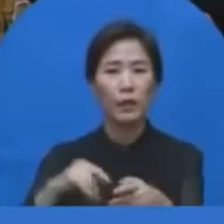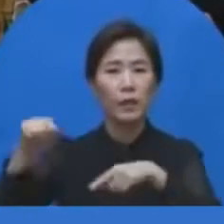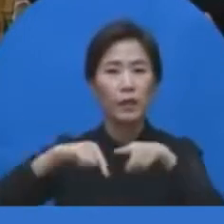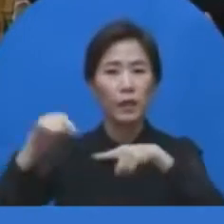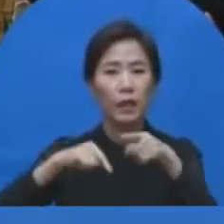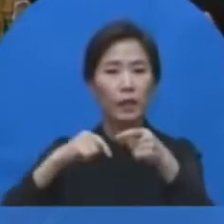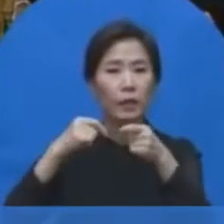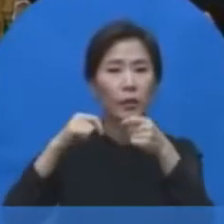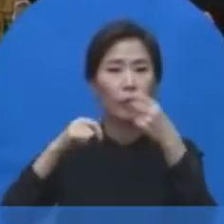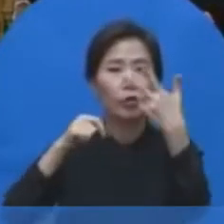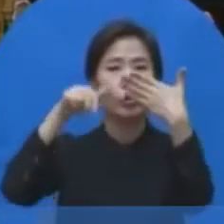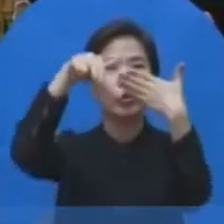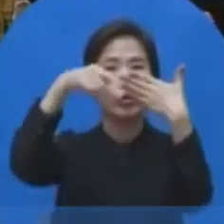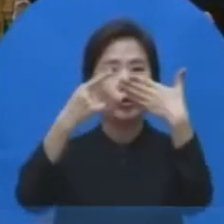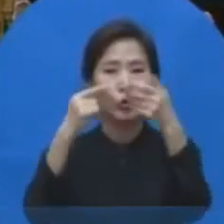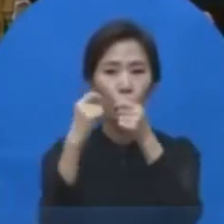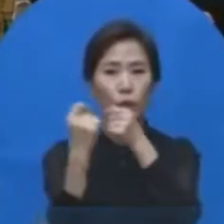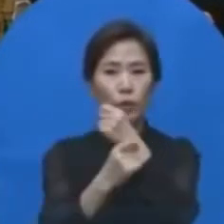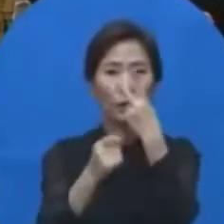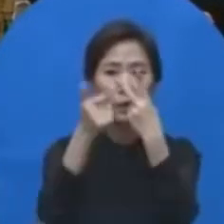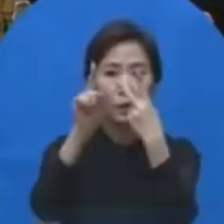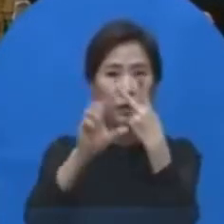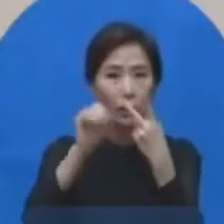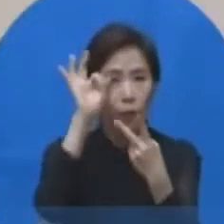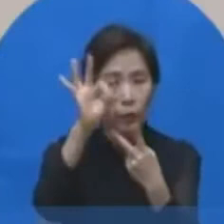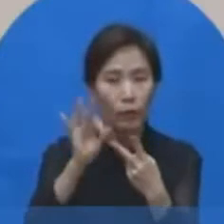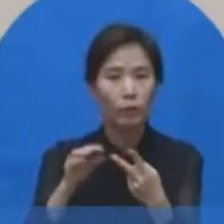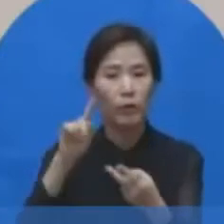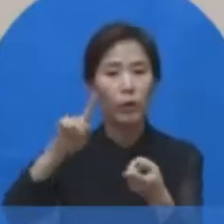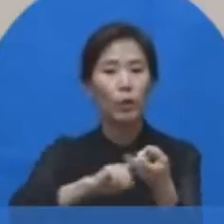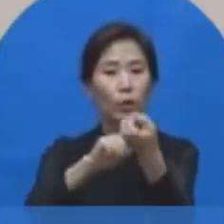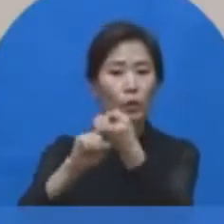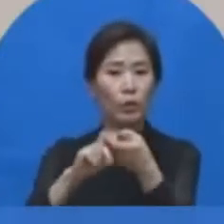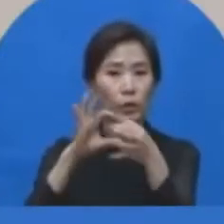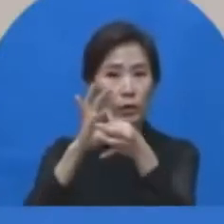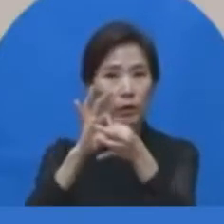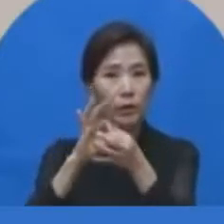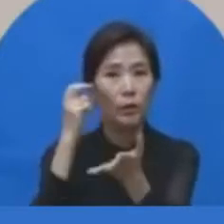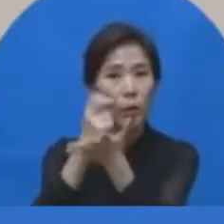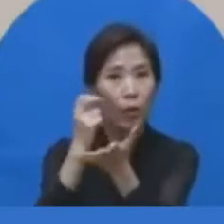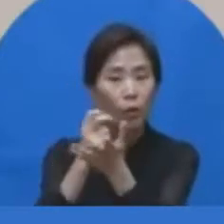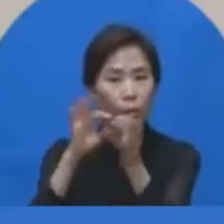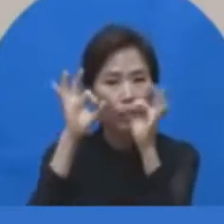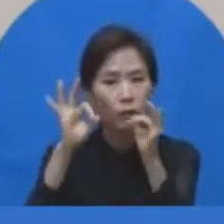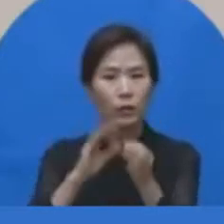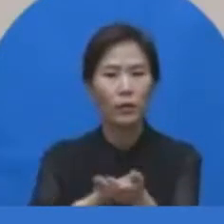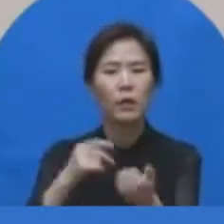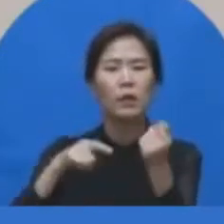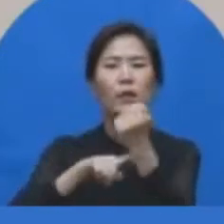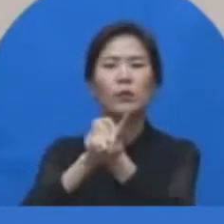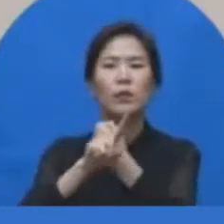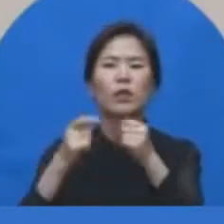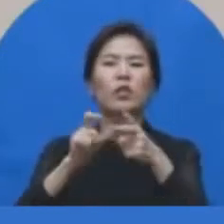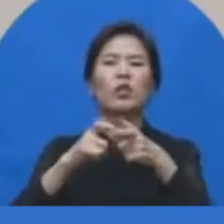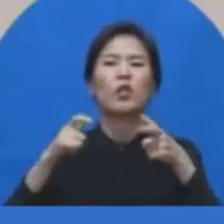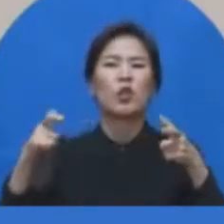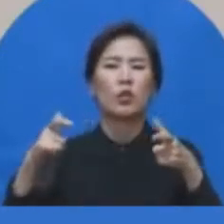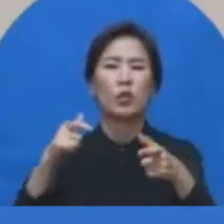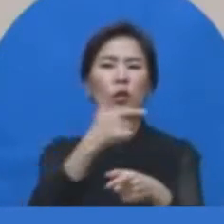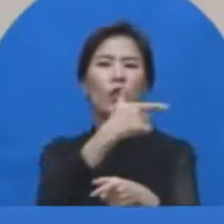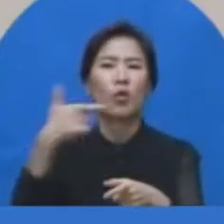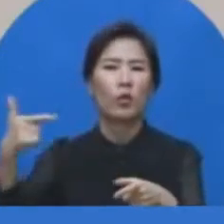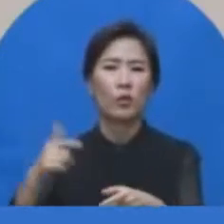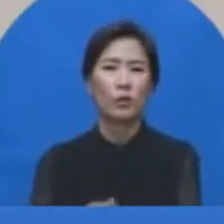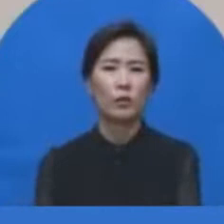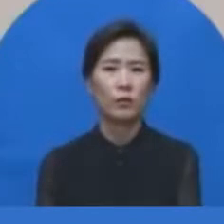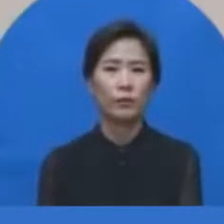제9조 제2항은 노동상권 행사를 전면적 포괄적으로 제한함에도 불구하고 법의 이임 없이 행정관청에게